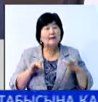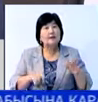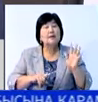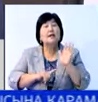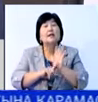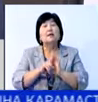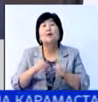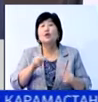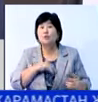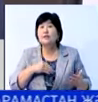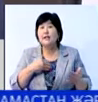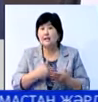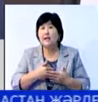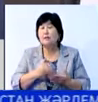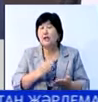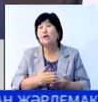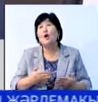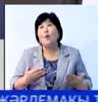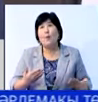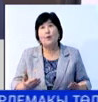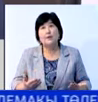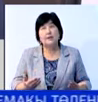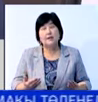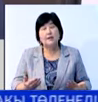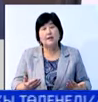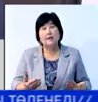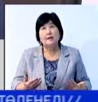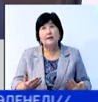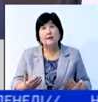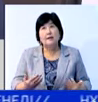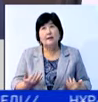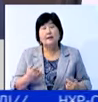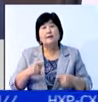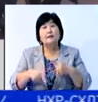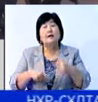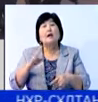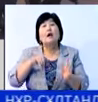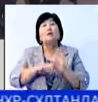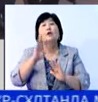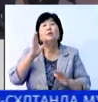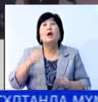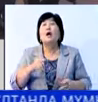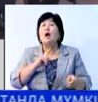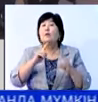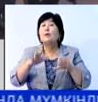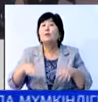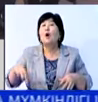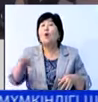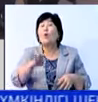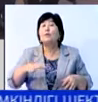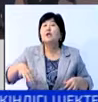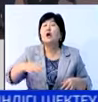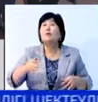бұл қазір жұмыс жасалып жатыр. Осы декабрь айында енді қалудың запуск болады деп отырмыз. Брифинг барысында облыс